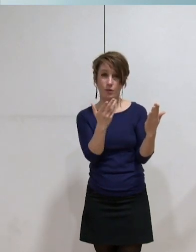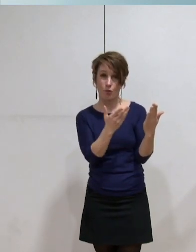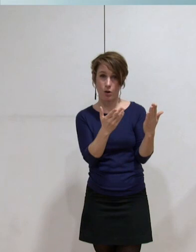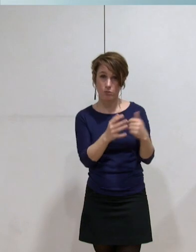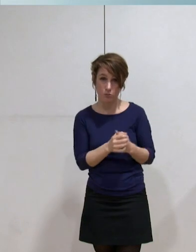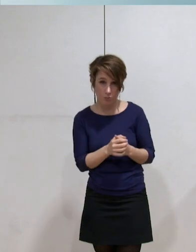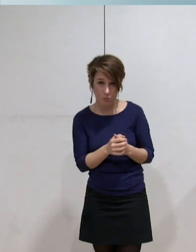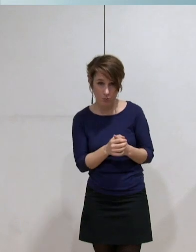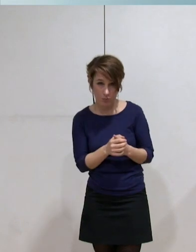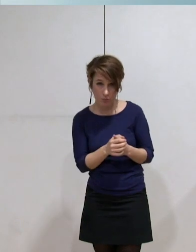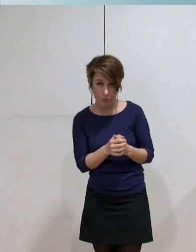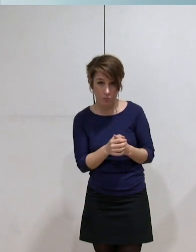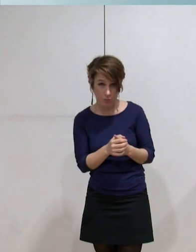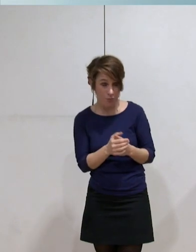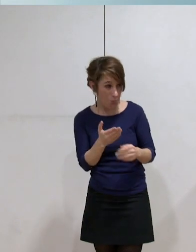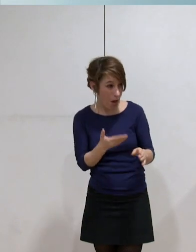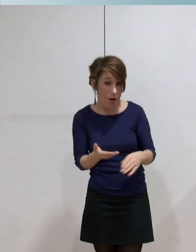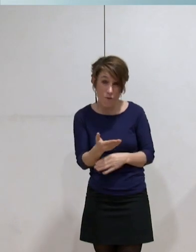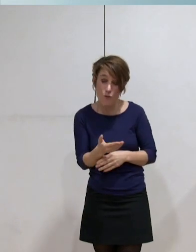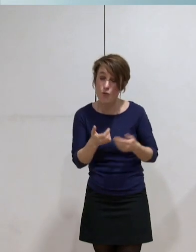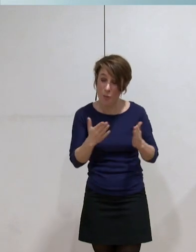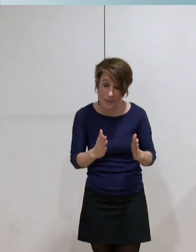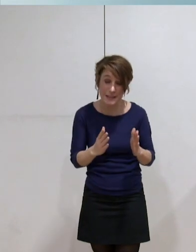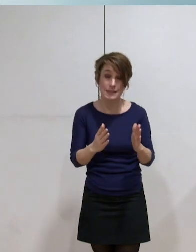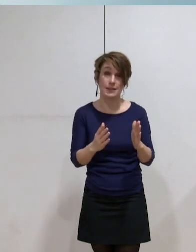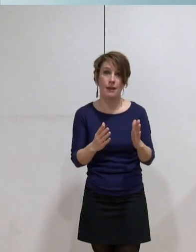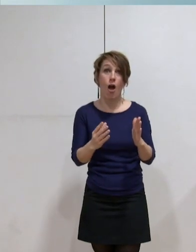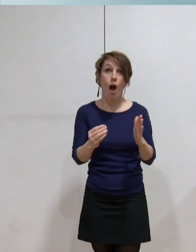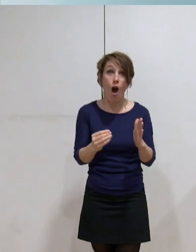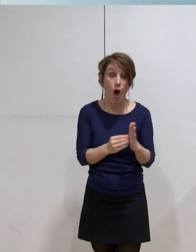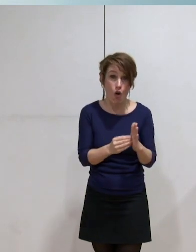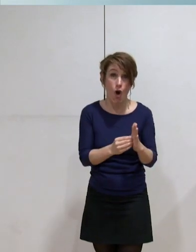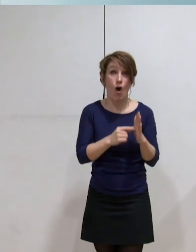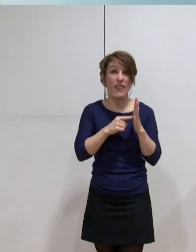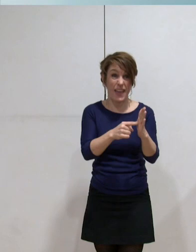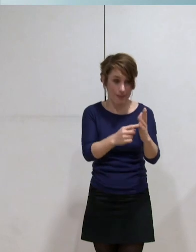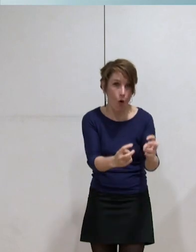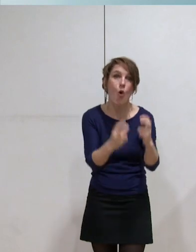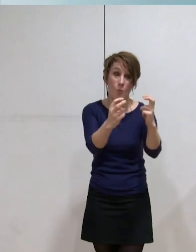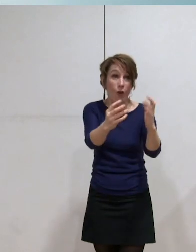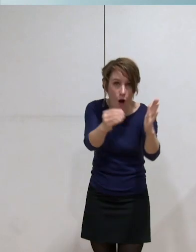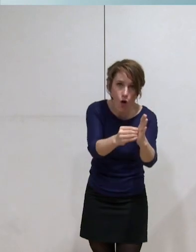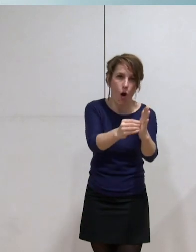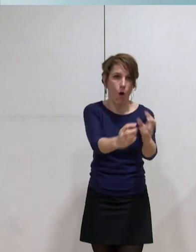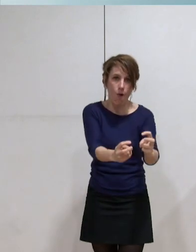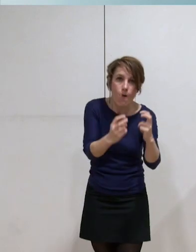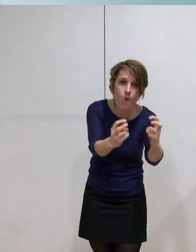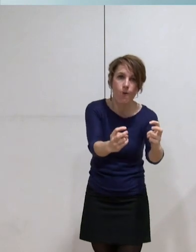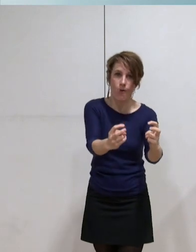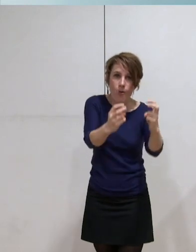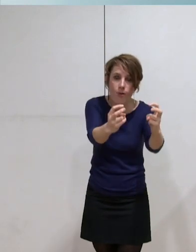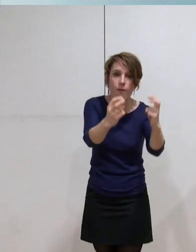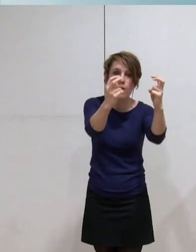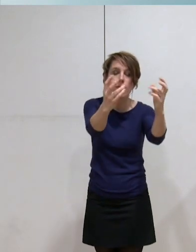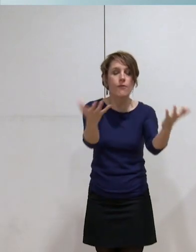d'augmenter encore encore la dette lors du débat